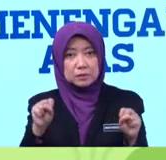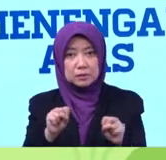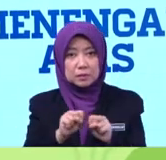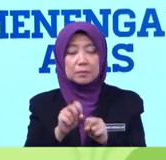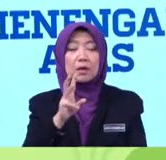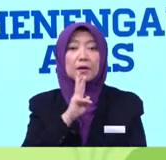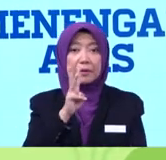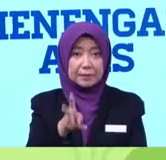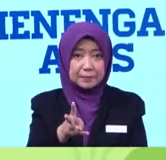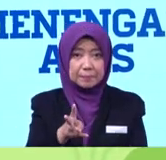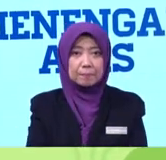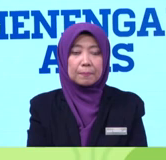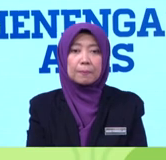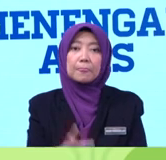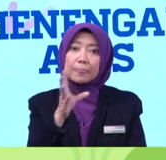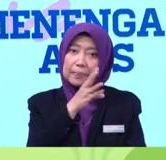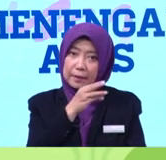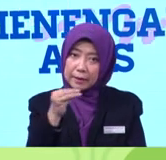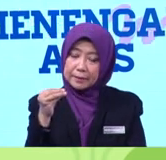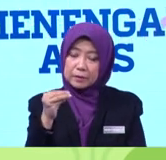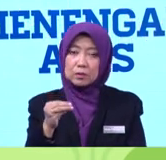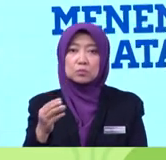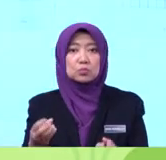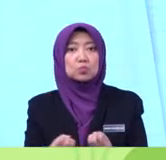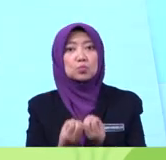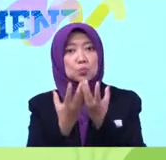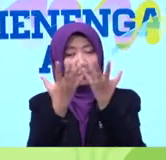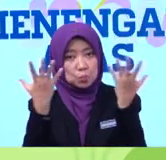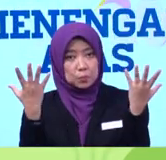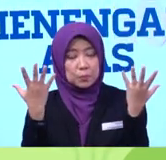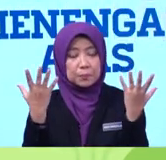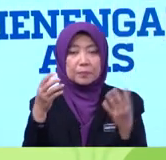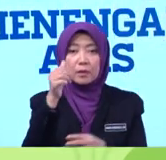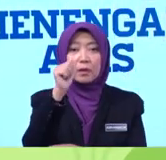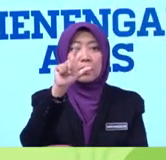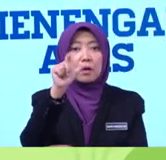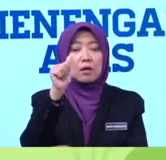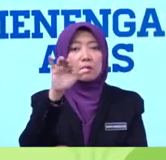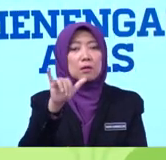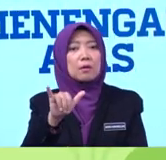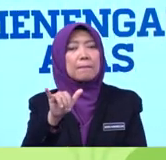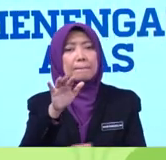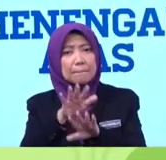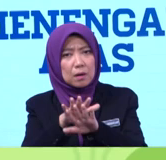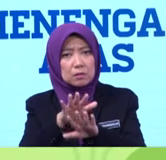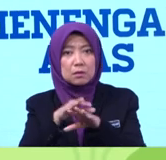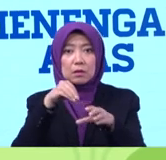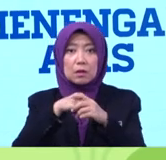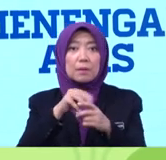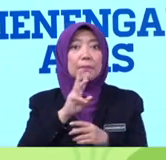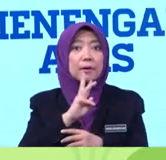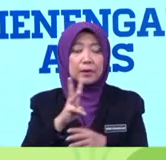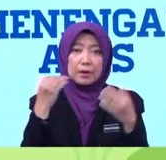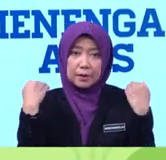Air dan pertumbuhan Alga yang pesat dalam air yang mengandung bakalan ion